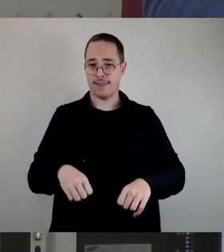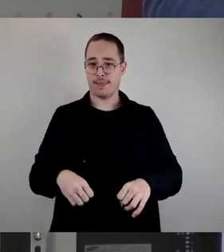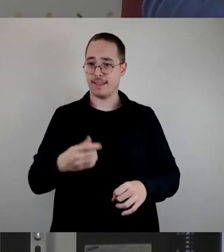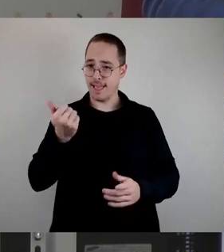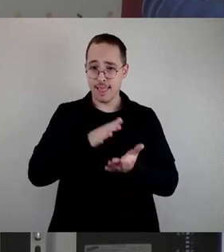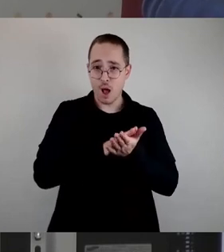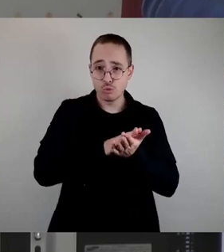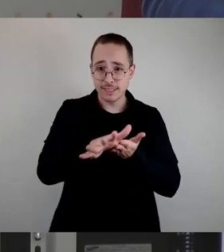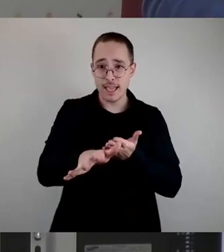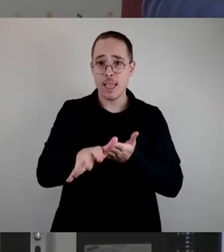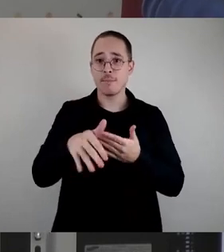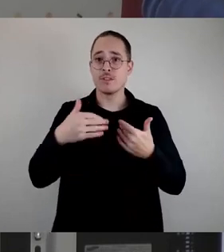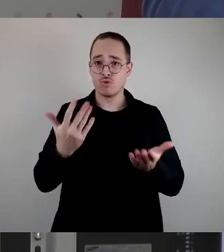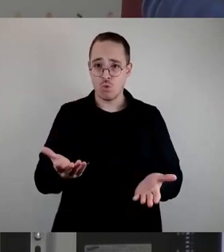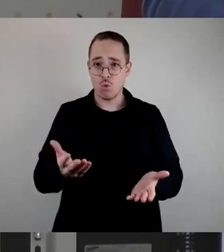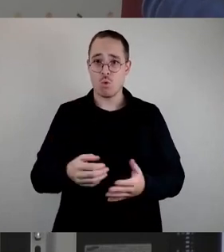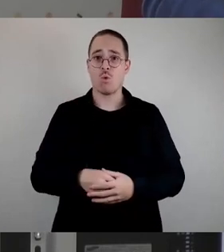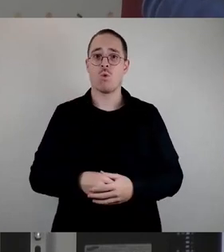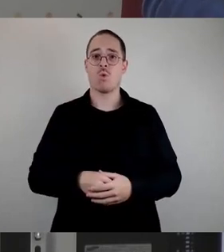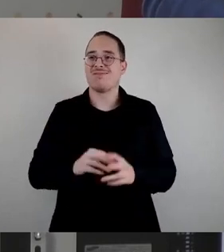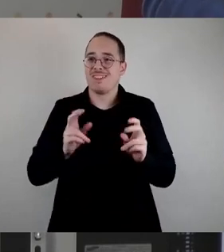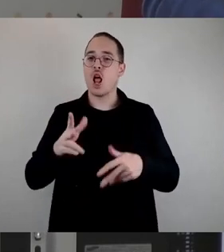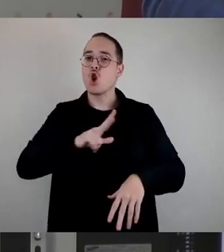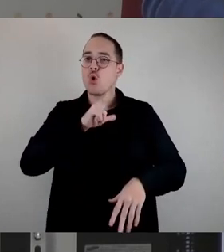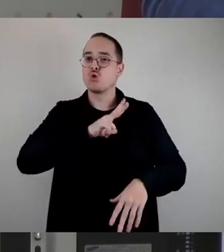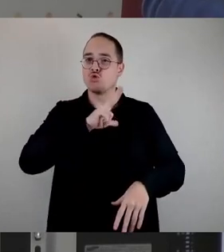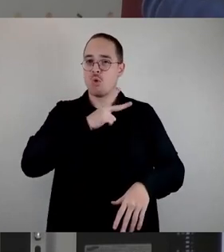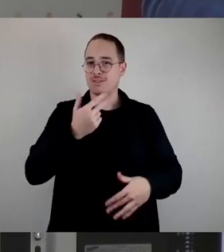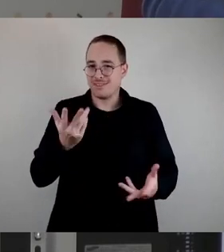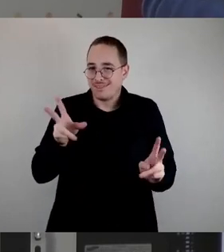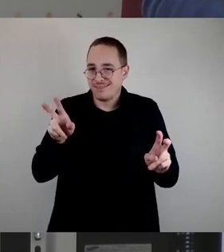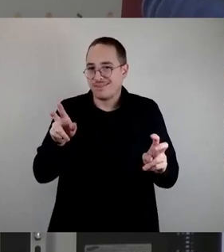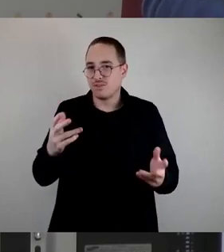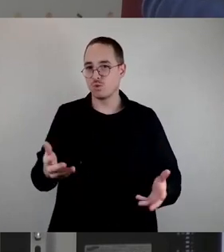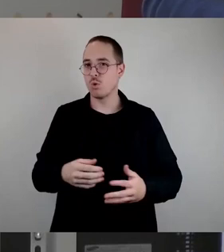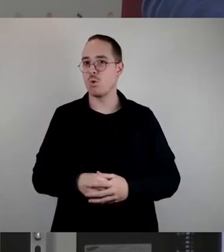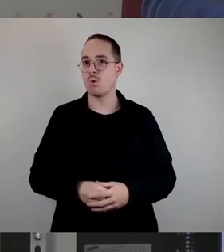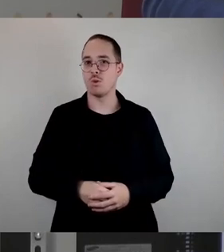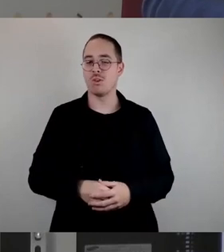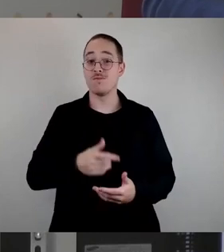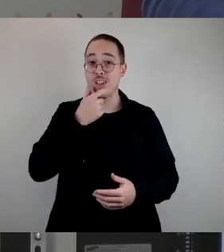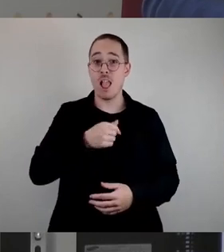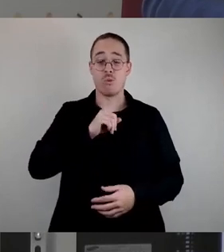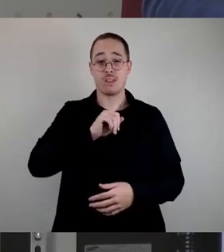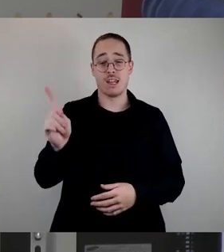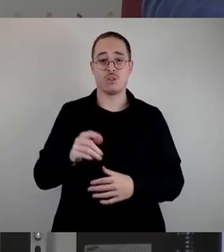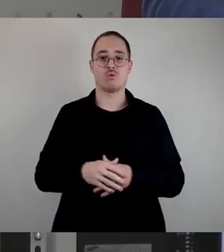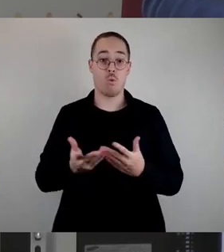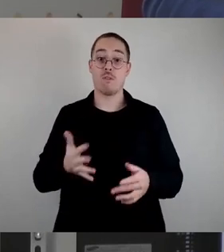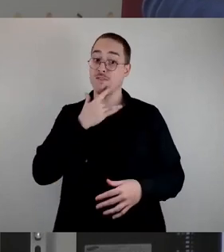Luxus in gewisser Weise und wieder eine Fähre an dieser Stelle wollen, weil sie sich viele, viele Menschen